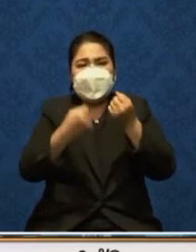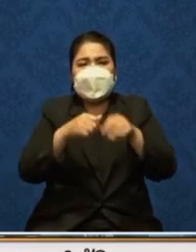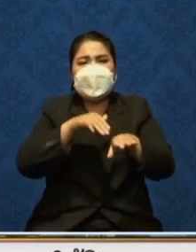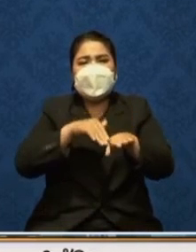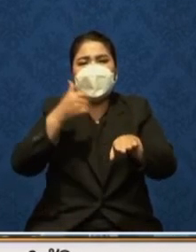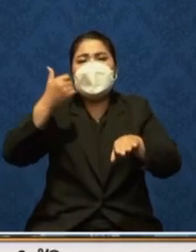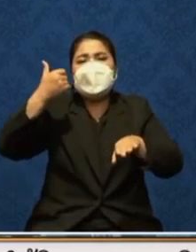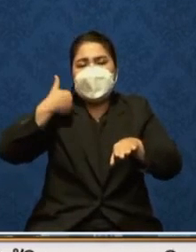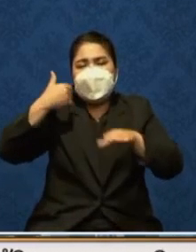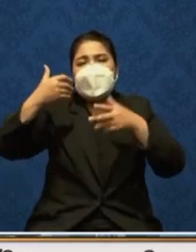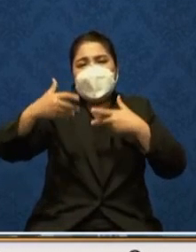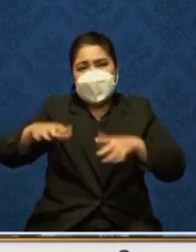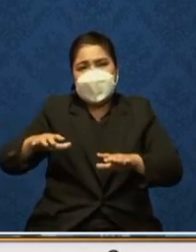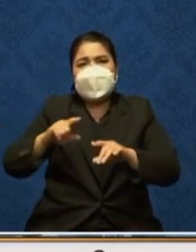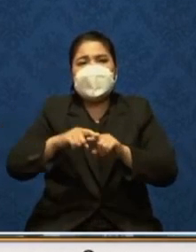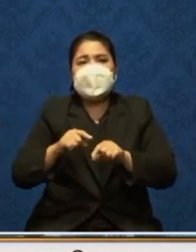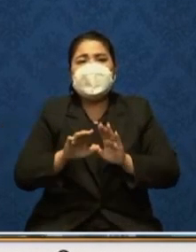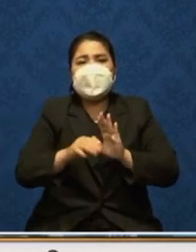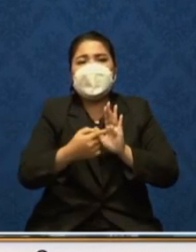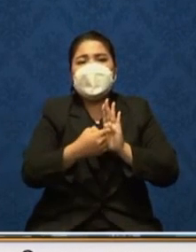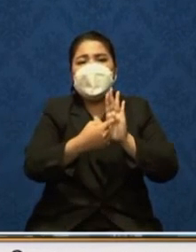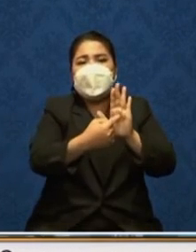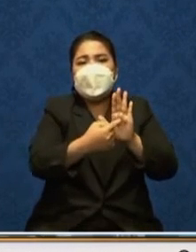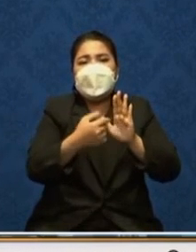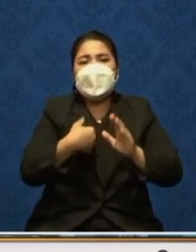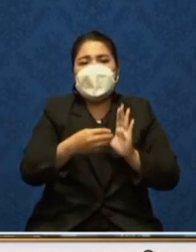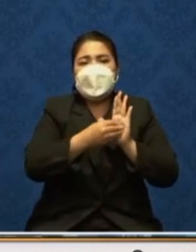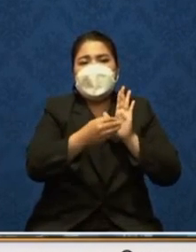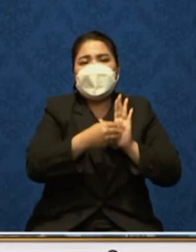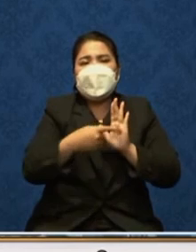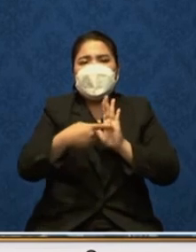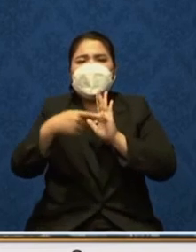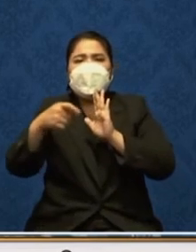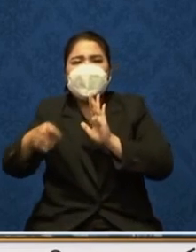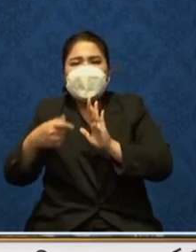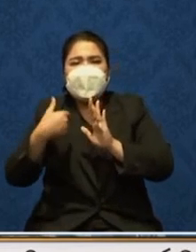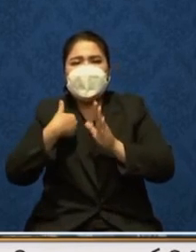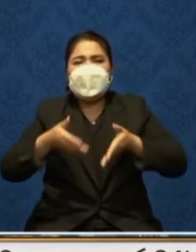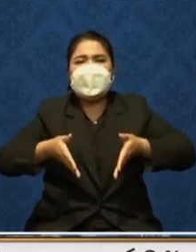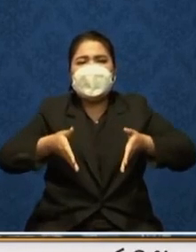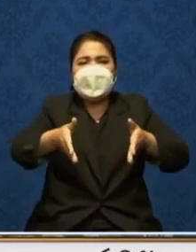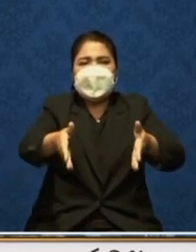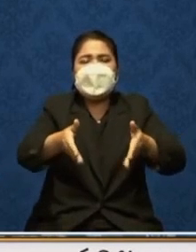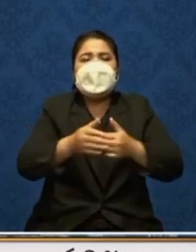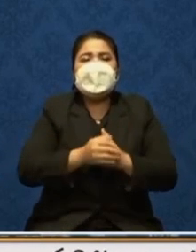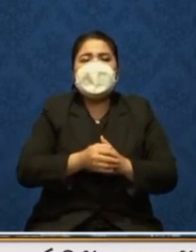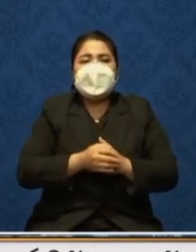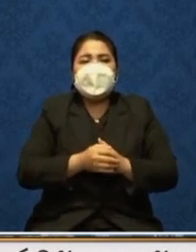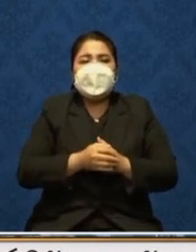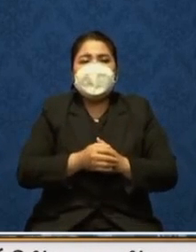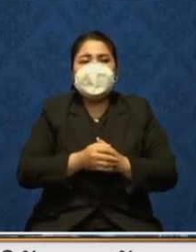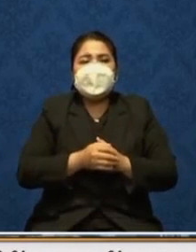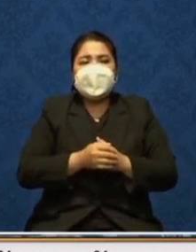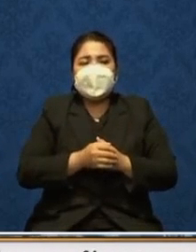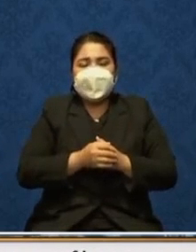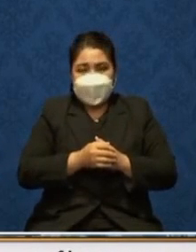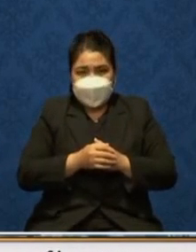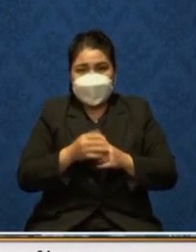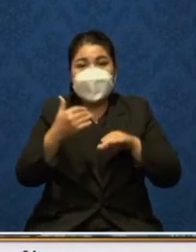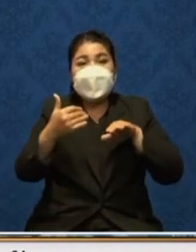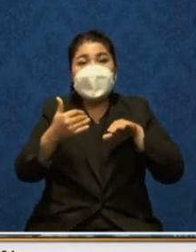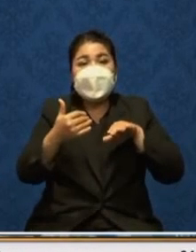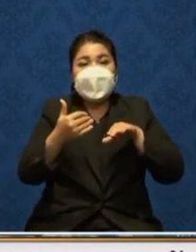wayอย่ในกรณีกุเทพโลล แล้วกมมตรภาพอยู่แลวแต่เราจะทำ motorwayสิ่ที่จะเกิดขหัก็คือคนทใช้ถนน